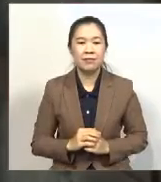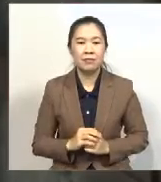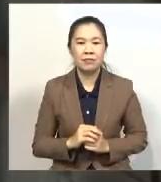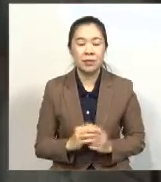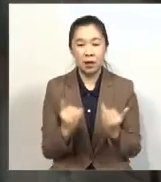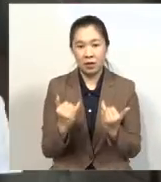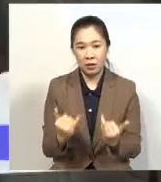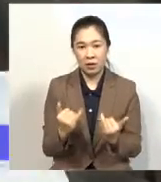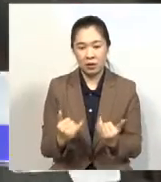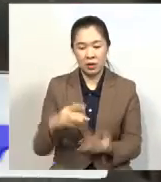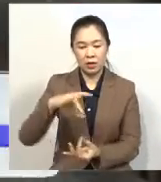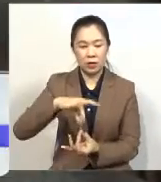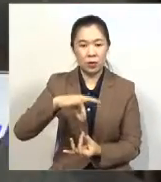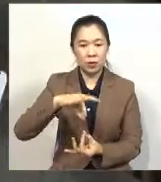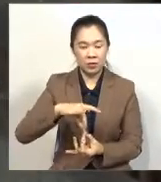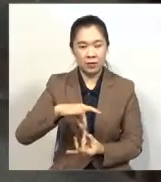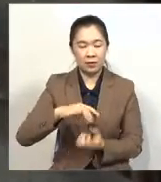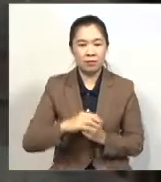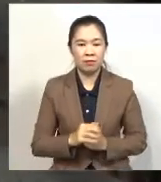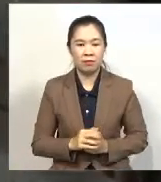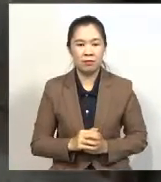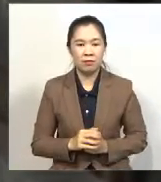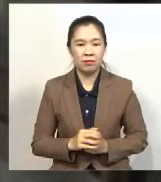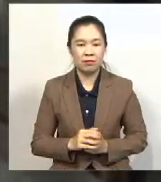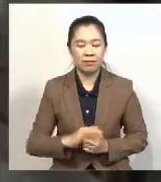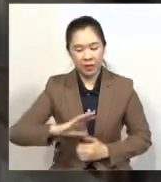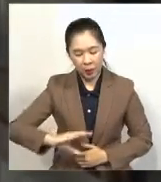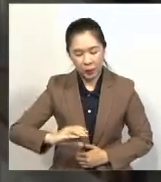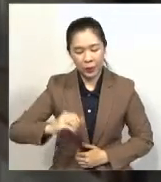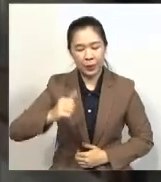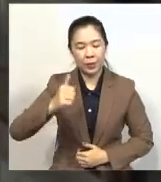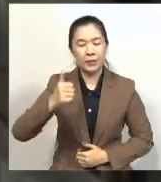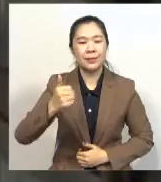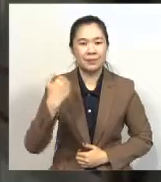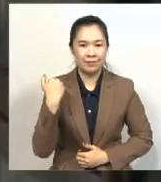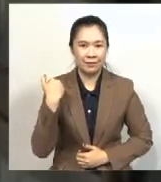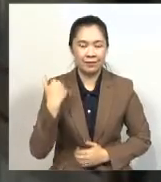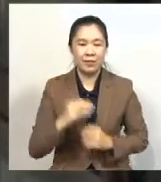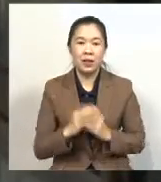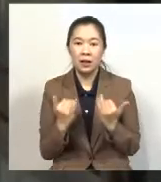นได้ว่าสถานการณ์ที่จังหวัดสุโขทัยตอนนี้ค่อนข้างที่จะดีขึ้นเรื่อยๆตามลำดับนะ